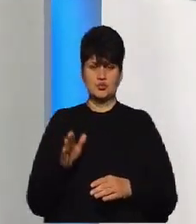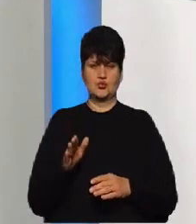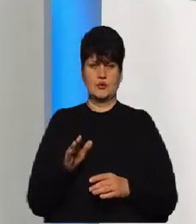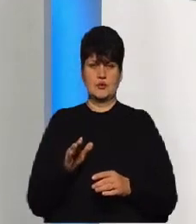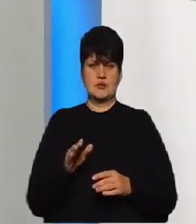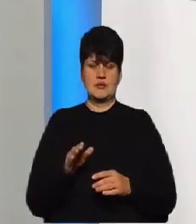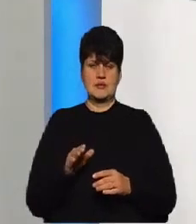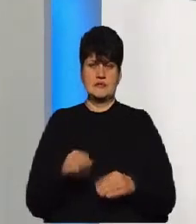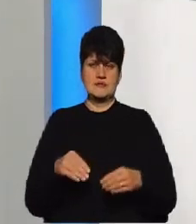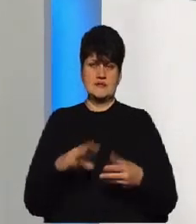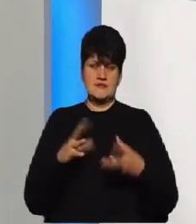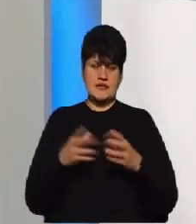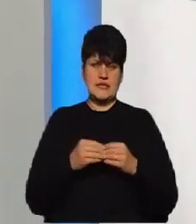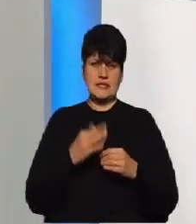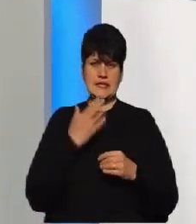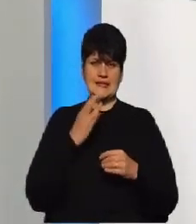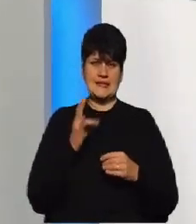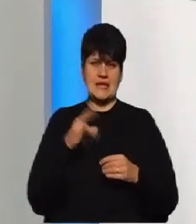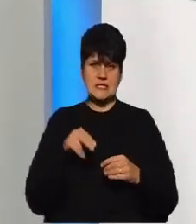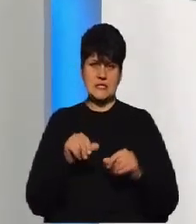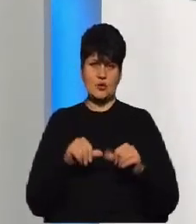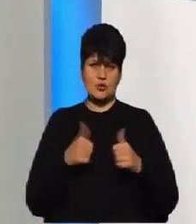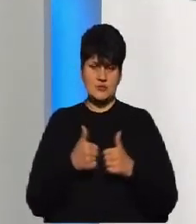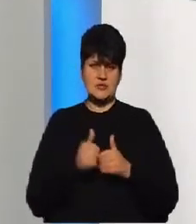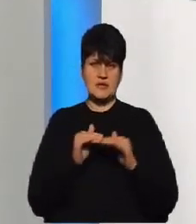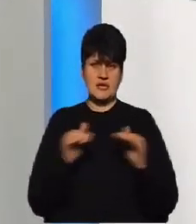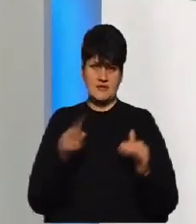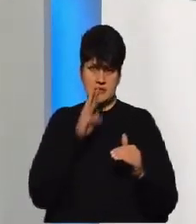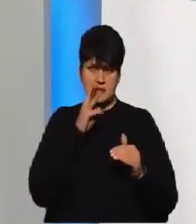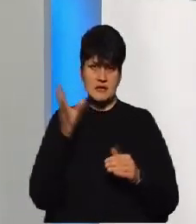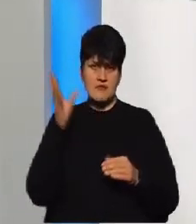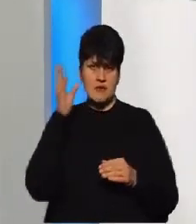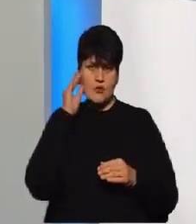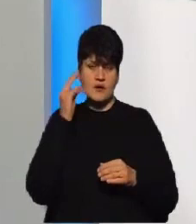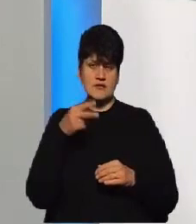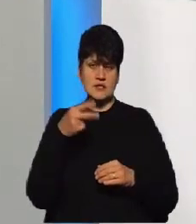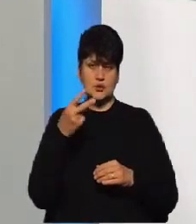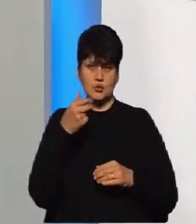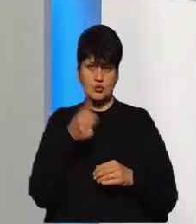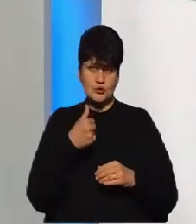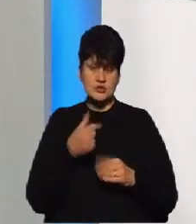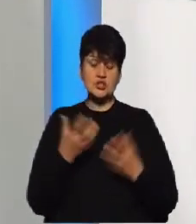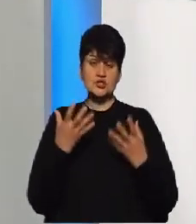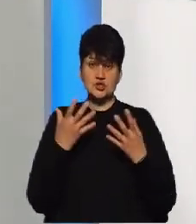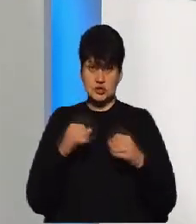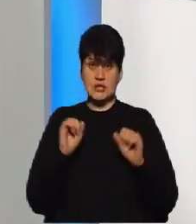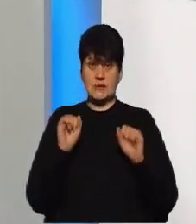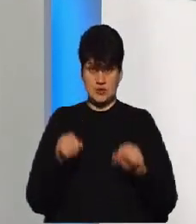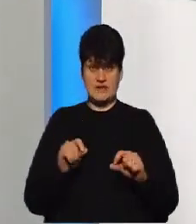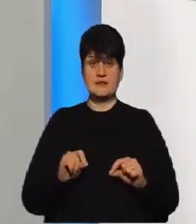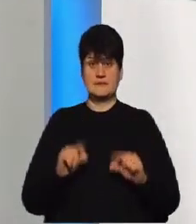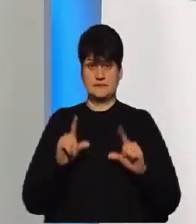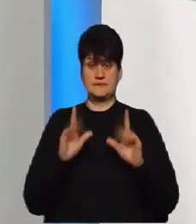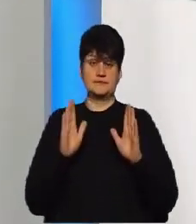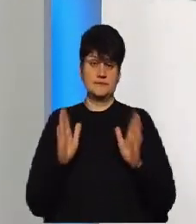відповідних підприємств, щоб таке це якийсь рівень зарплати таке врахувати у 2022 році. Так що ще можливі певне зростання. Ну, можливо, якщо